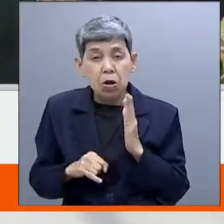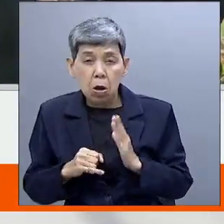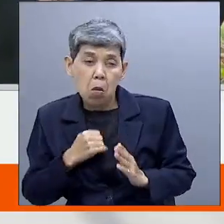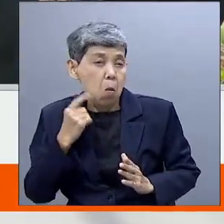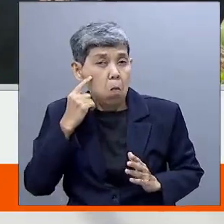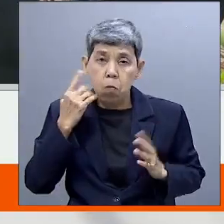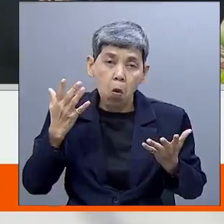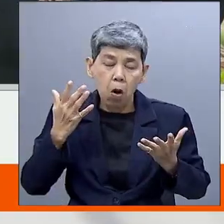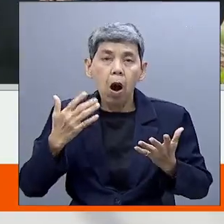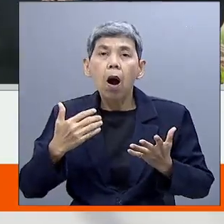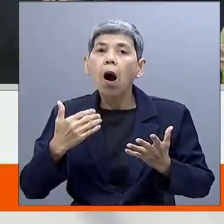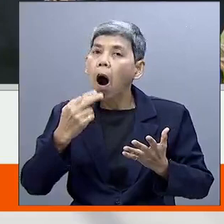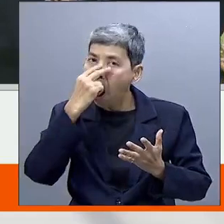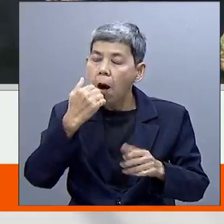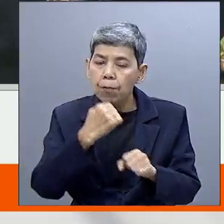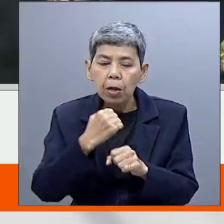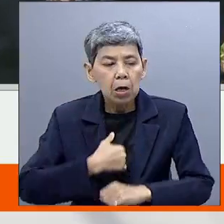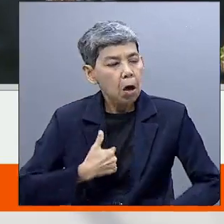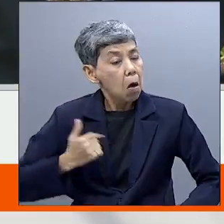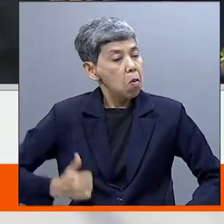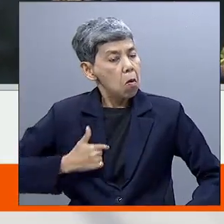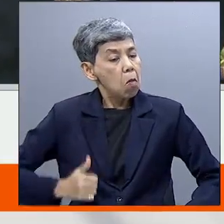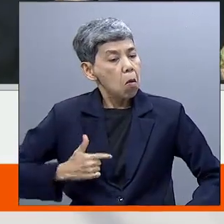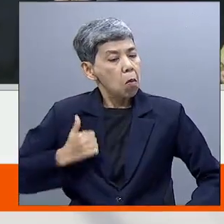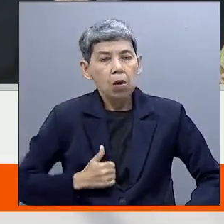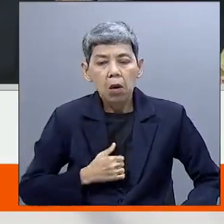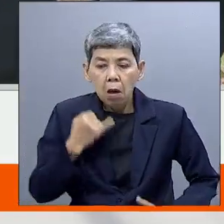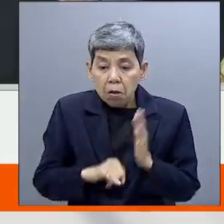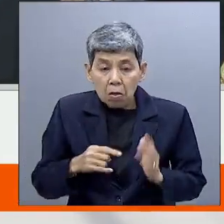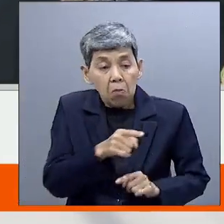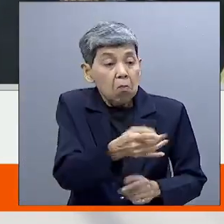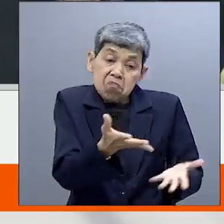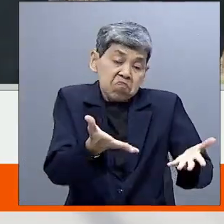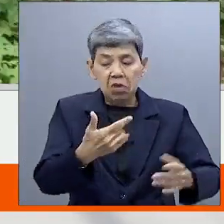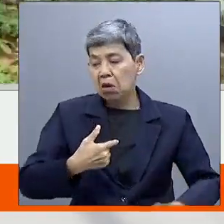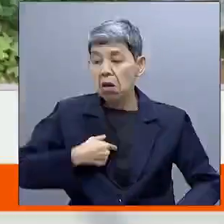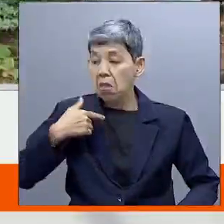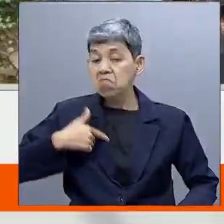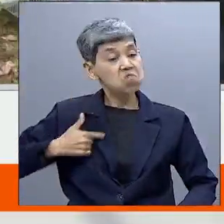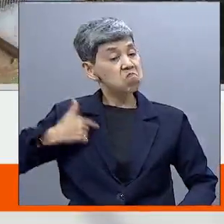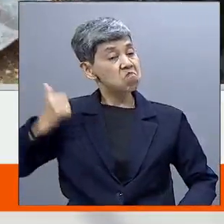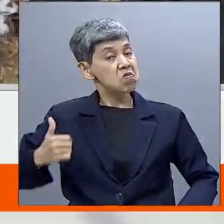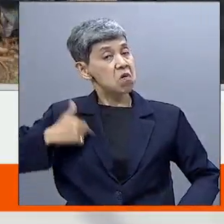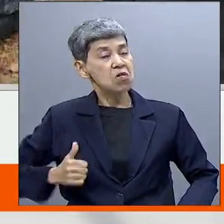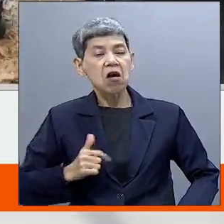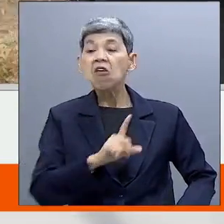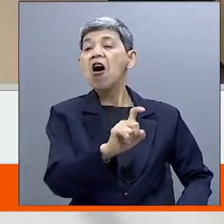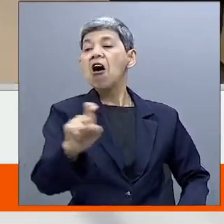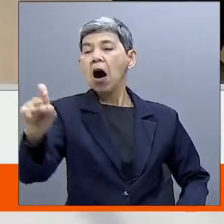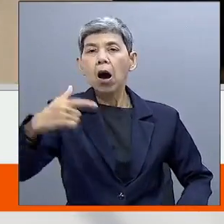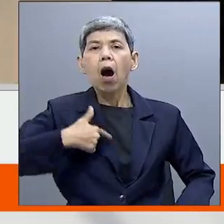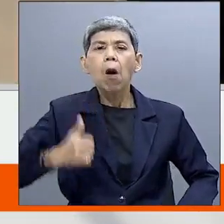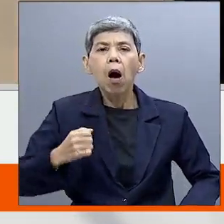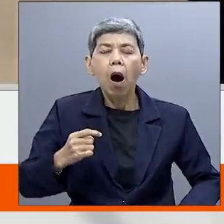ามีลักษณะที่แบบว่ายึดตัวเองเป็นศูนย์กลางมองไม่เห็นจิตใจของผู้อื่นซึ่งพวกนี้เนี่ยก็มีการศึกษากันเยอะนะครับเพราะ